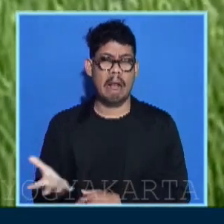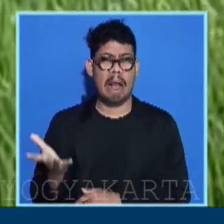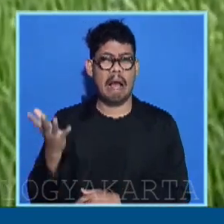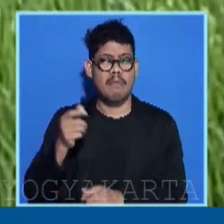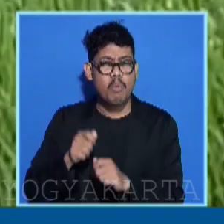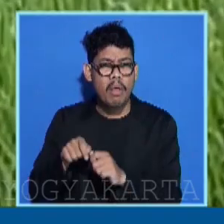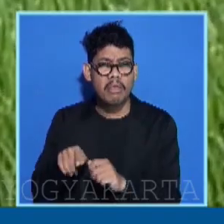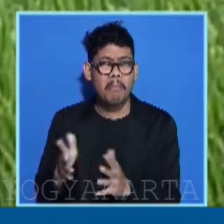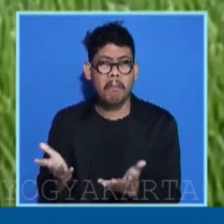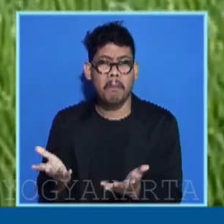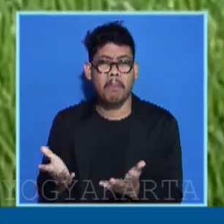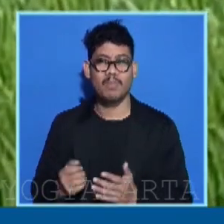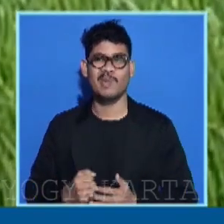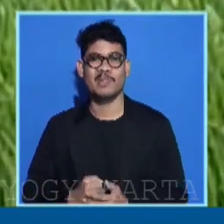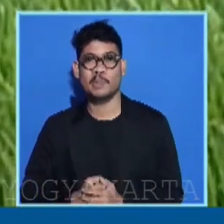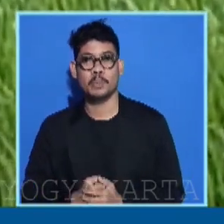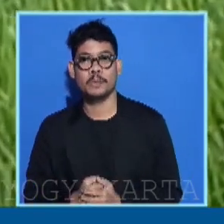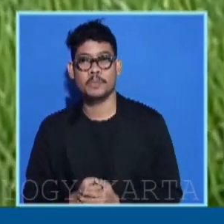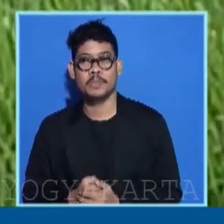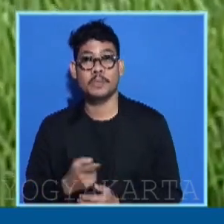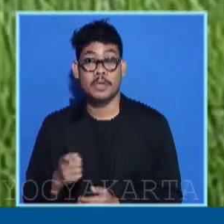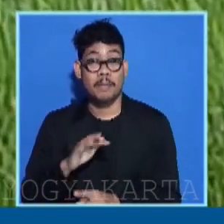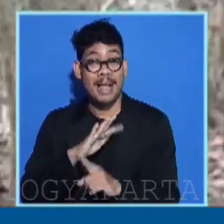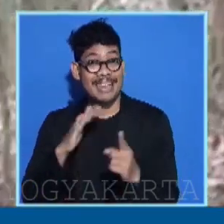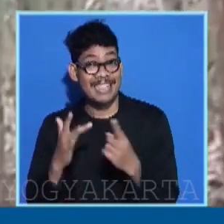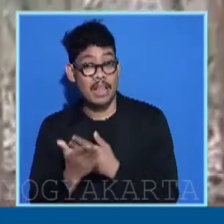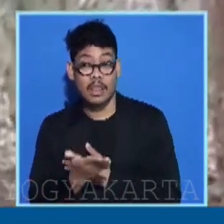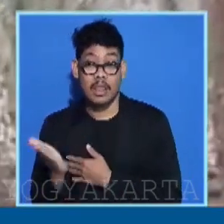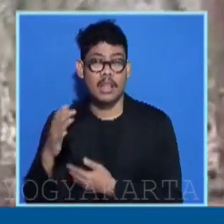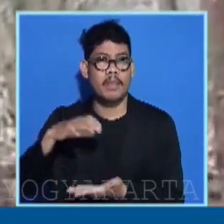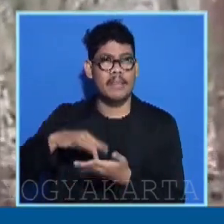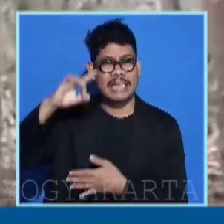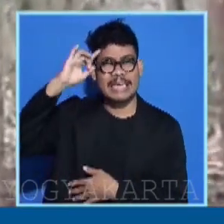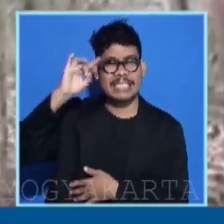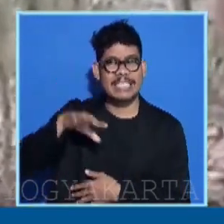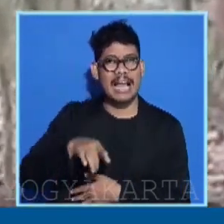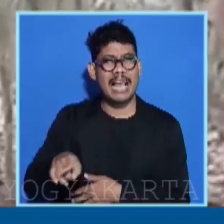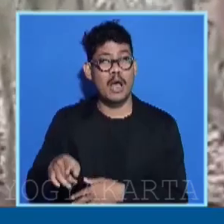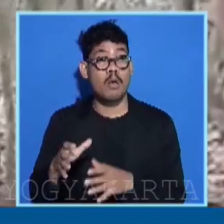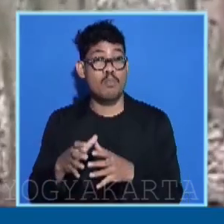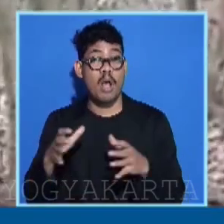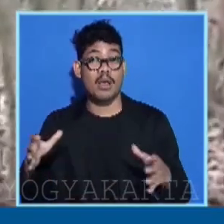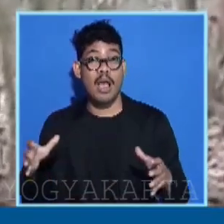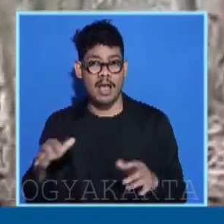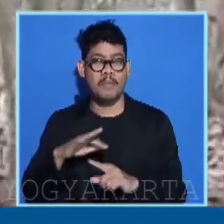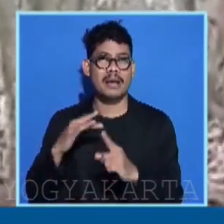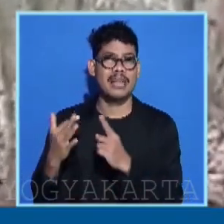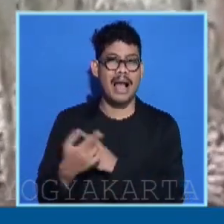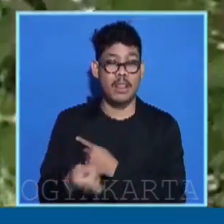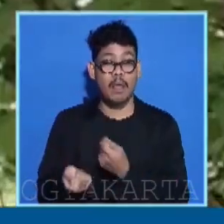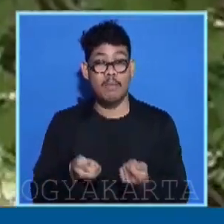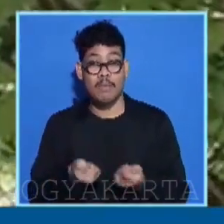produksinipun Min War masyarakat ingkang dunung ing padesan sangan Ageng warganipun Sami gegulang ING donyaning